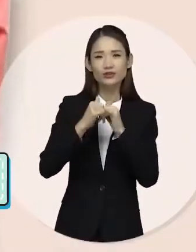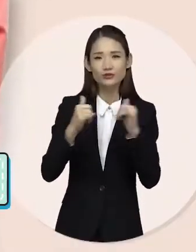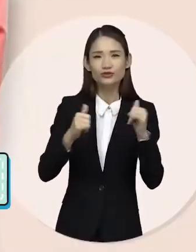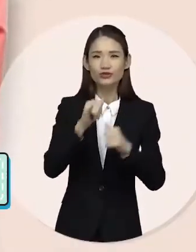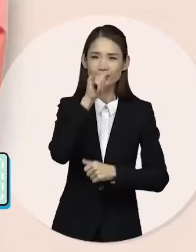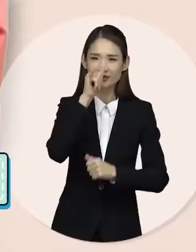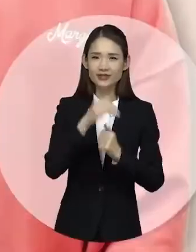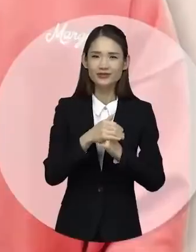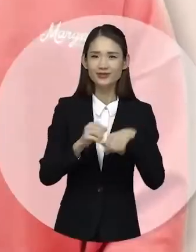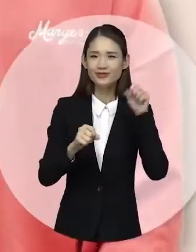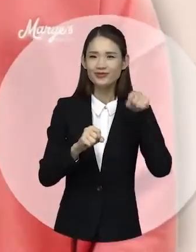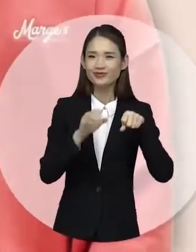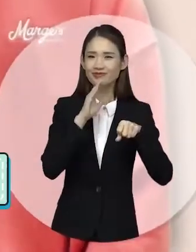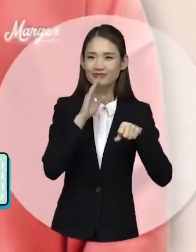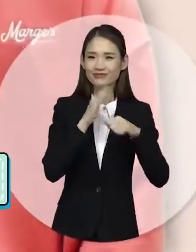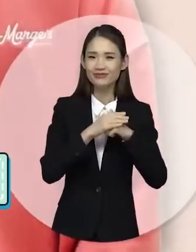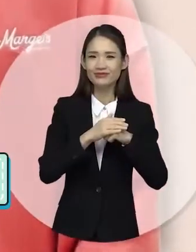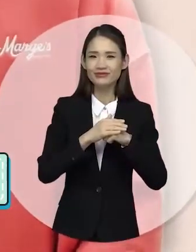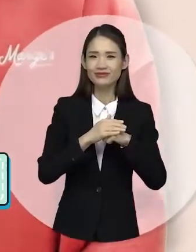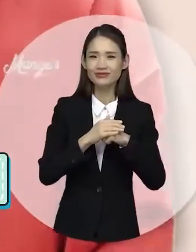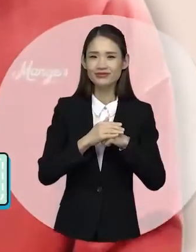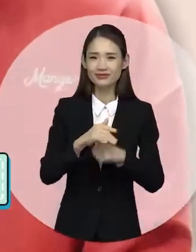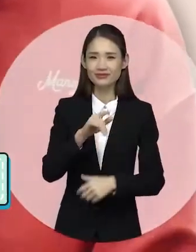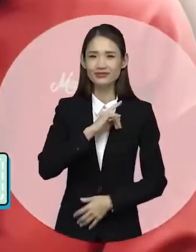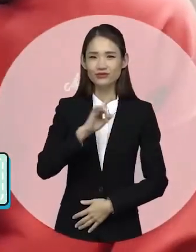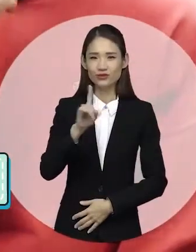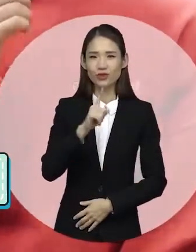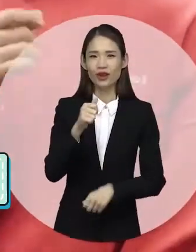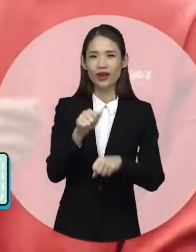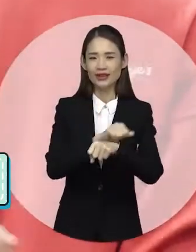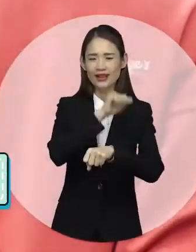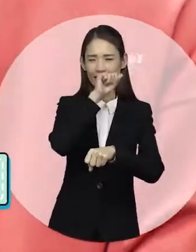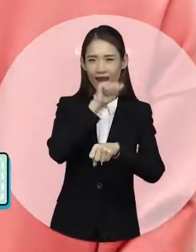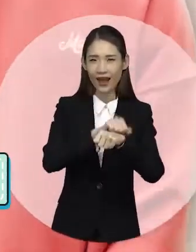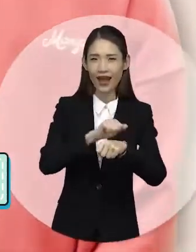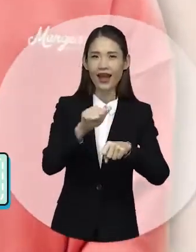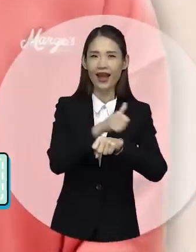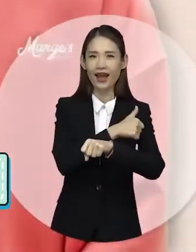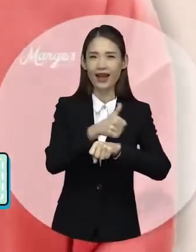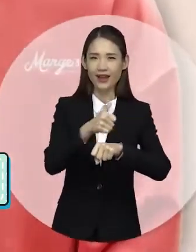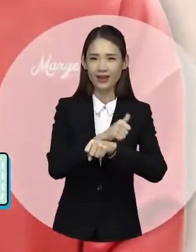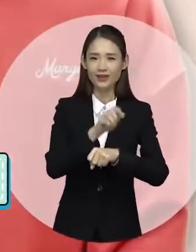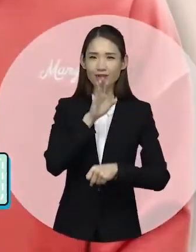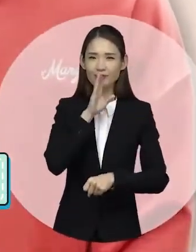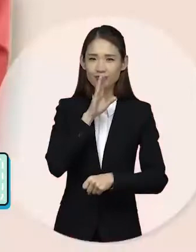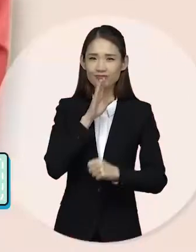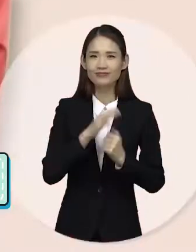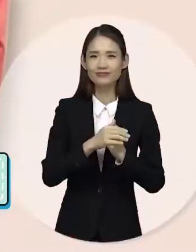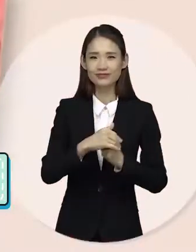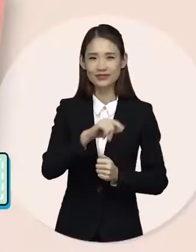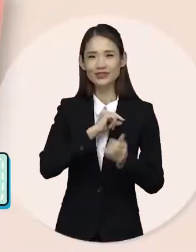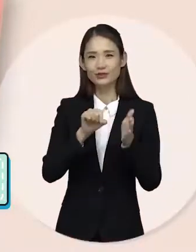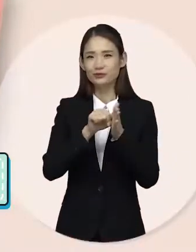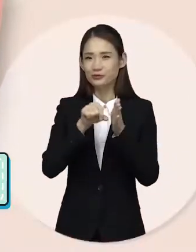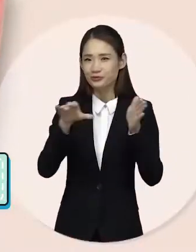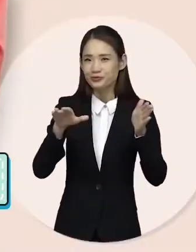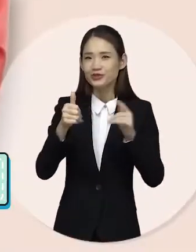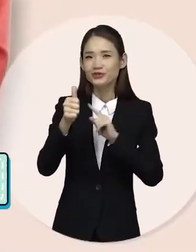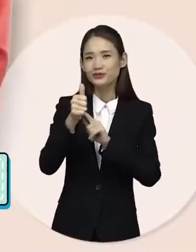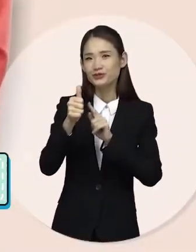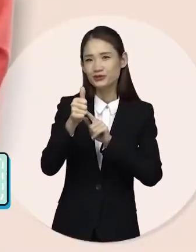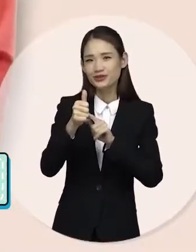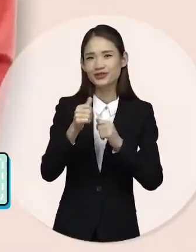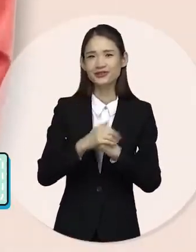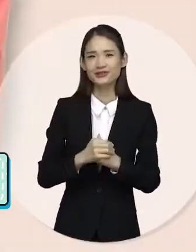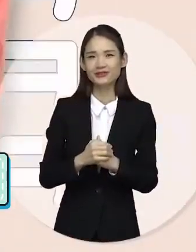옆에 계시는 분이지. 그 되게 잘 하고 뭐 되게 이름 날린 그분.